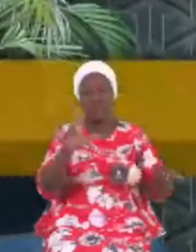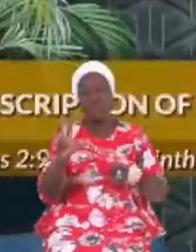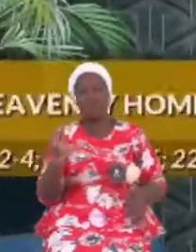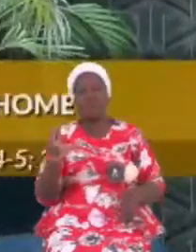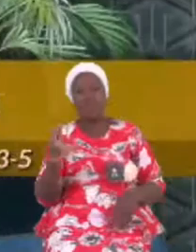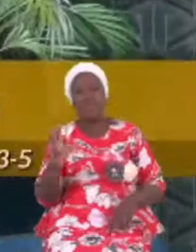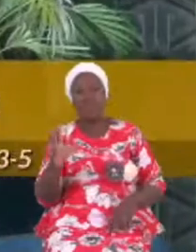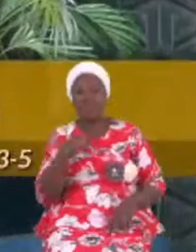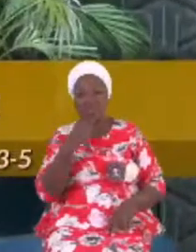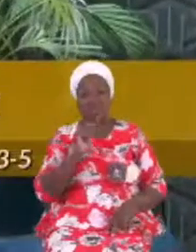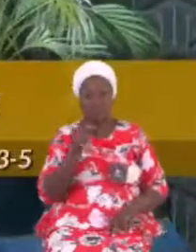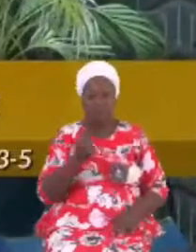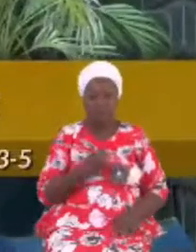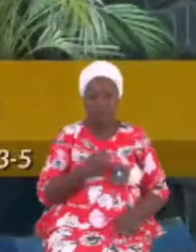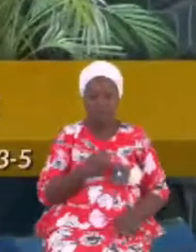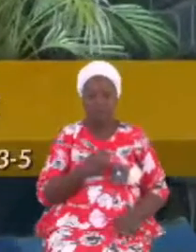verset 3.